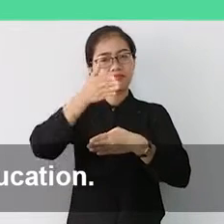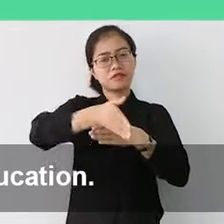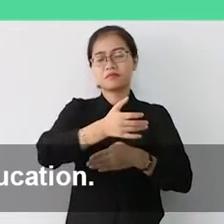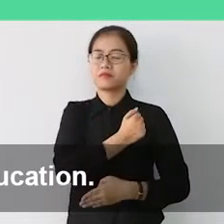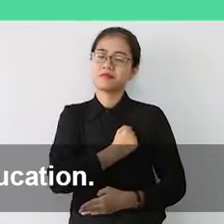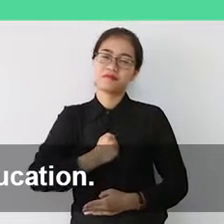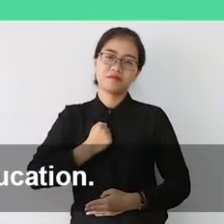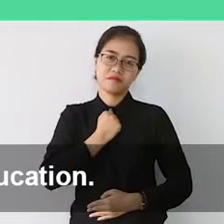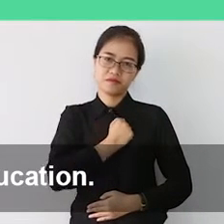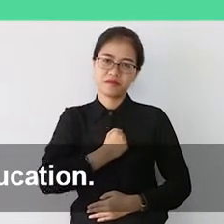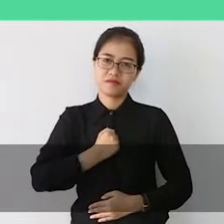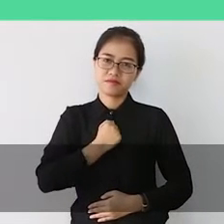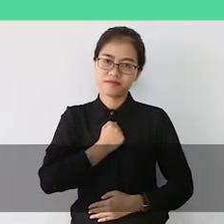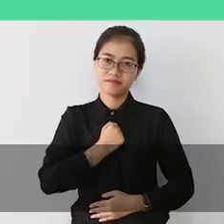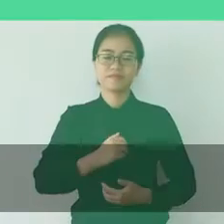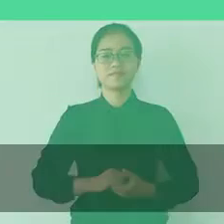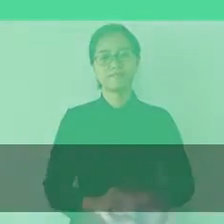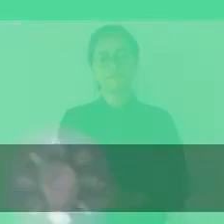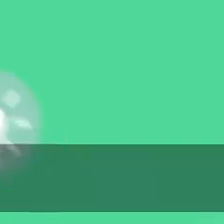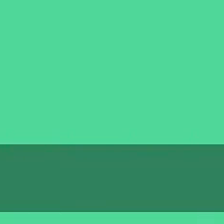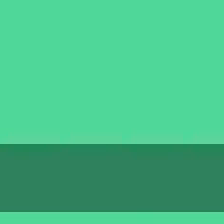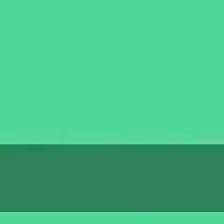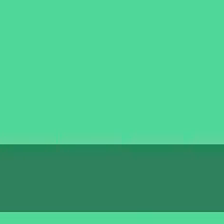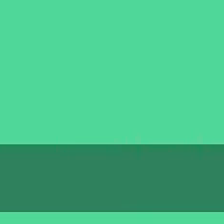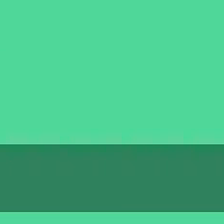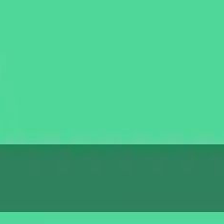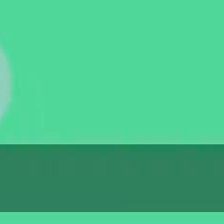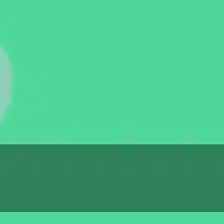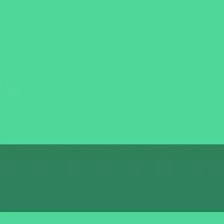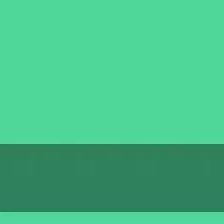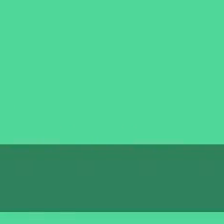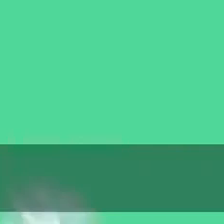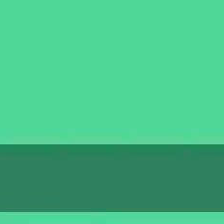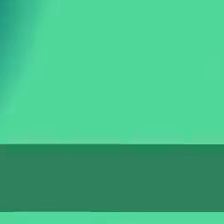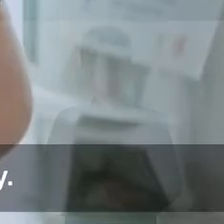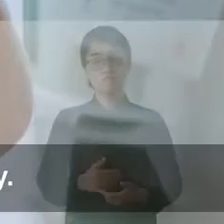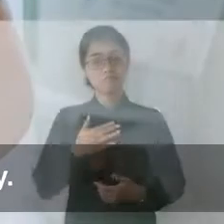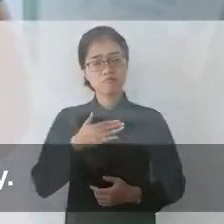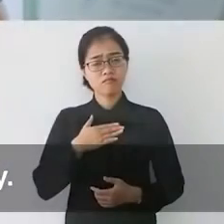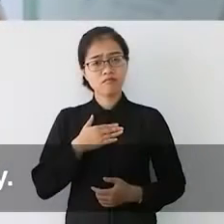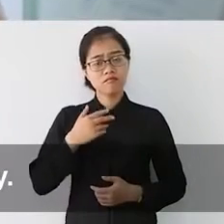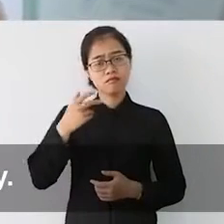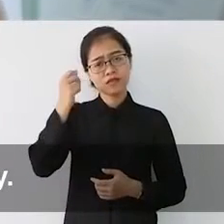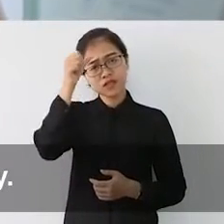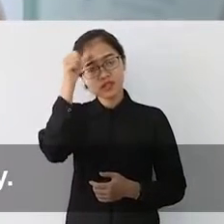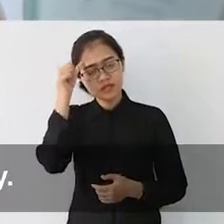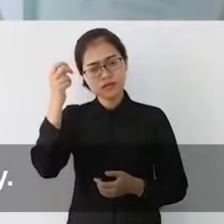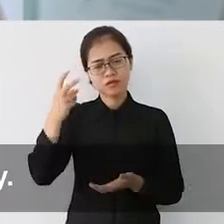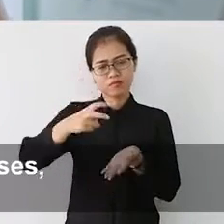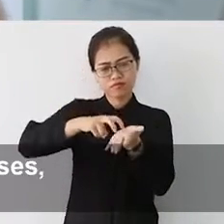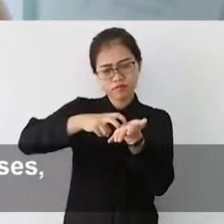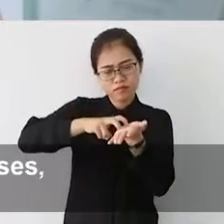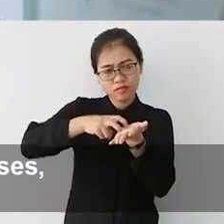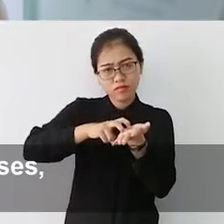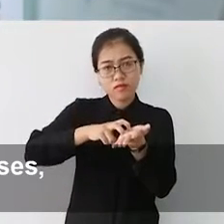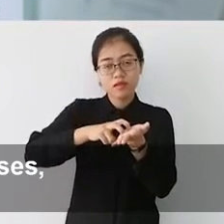đại học gặp rất nhiều khó khăn. Một số khó khăn mà sinh viên gặp phải có thể kể đến như sau. Bản thân em là sinh viên khuyết tật thì em